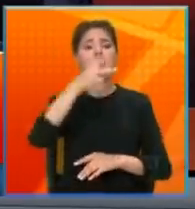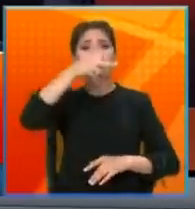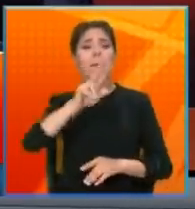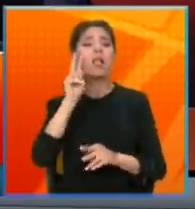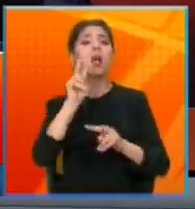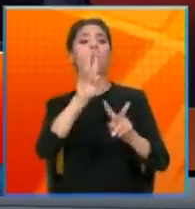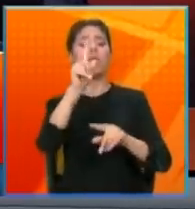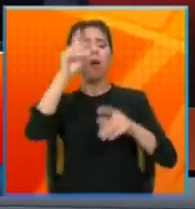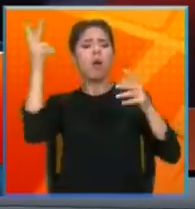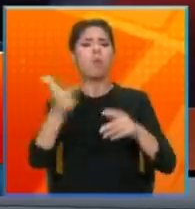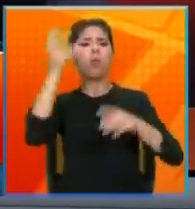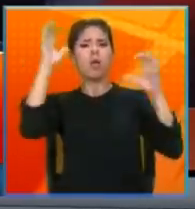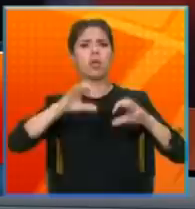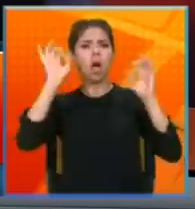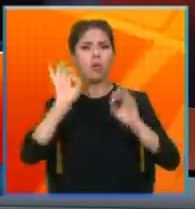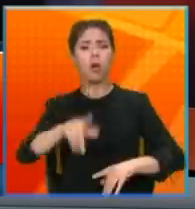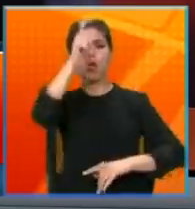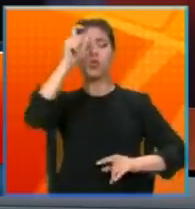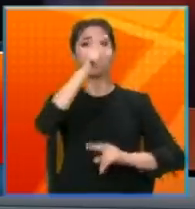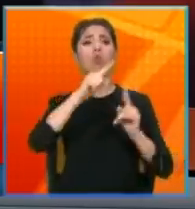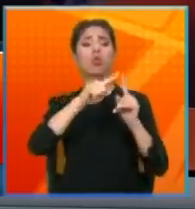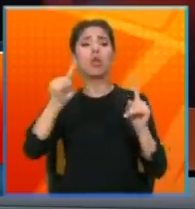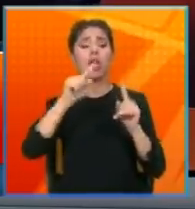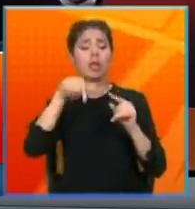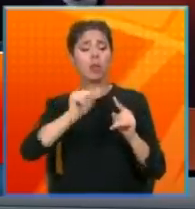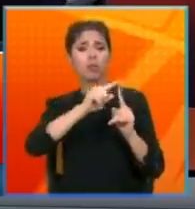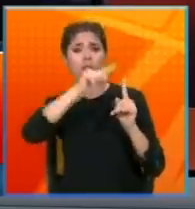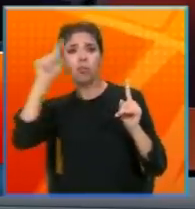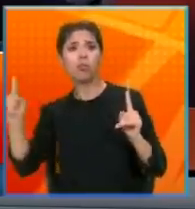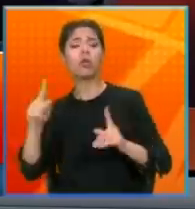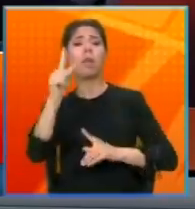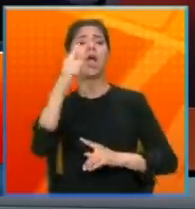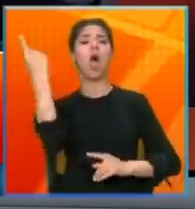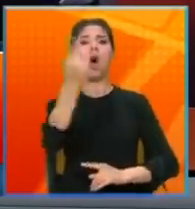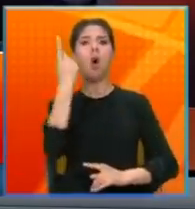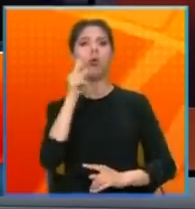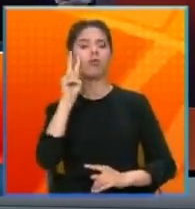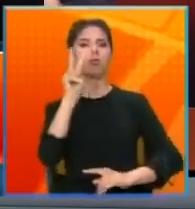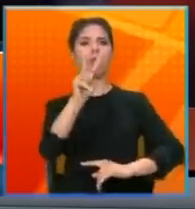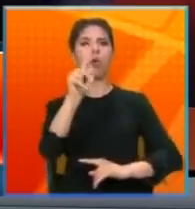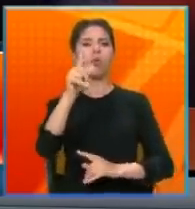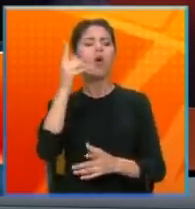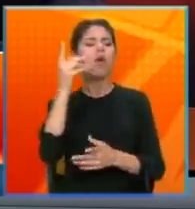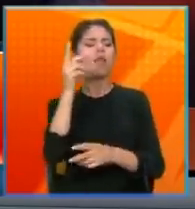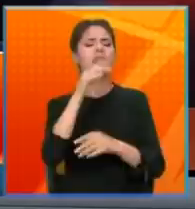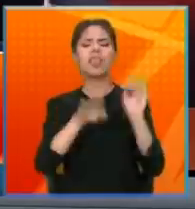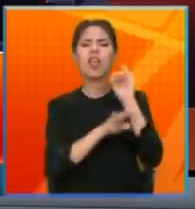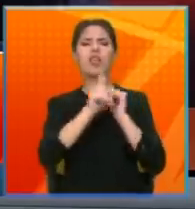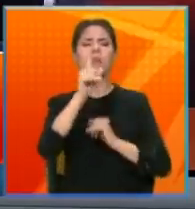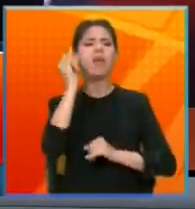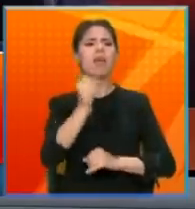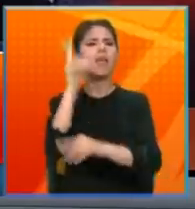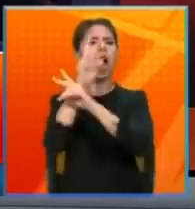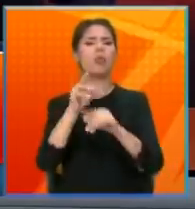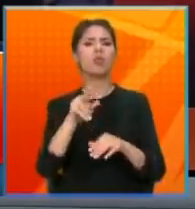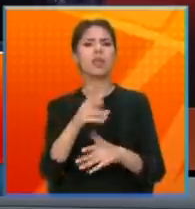görülmemiş türden bir sağanak. Hatta Türkiye'de bugüne kadar rastlanmamış büyüklükte bir de hortum. Yaşanan tam bir kabustu aslında.